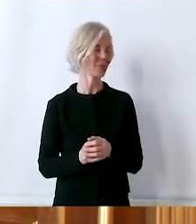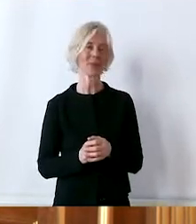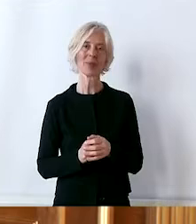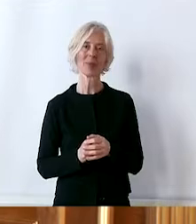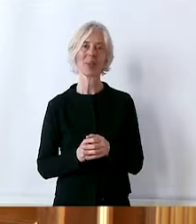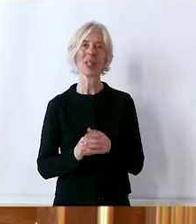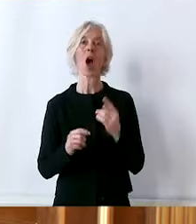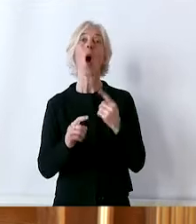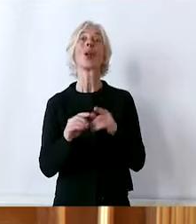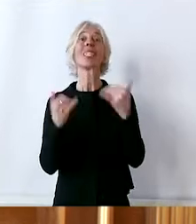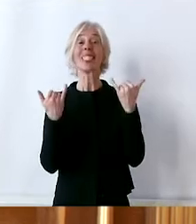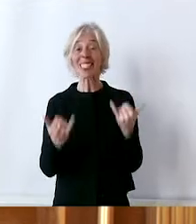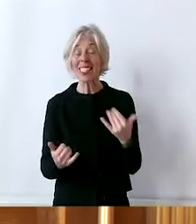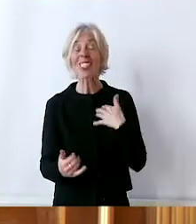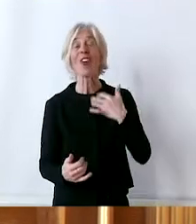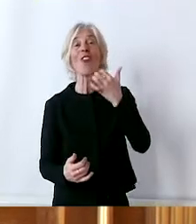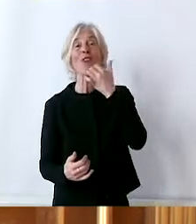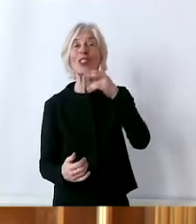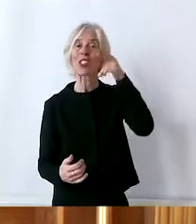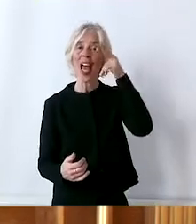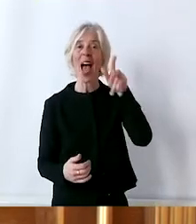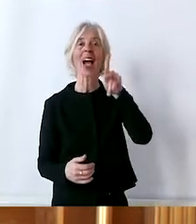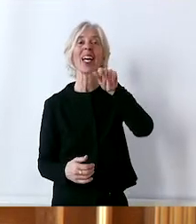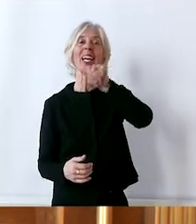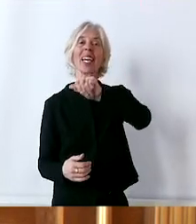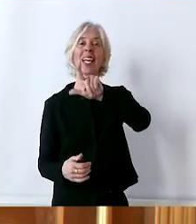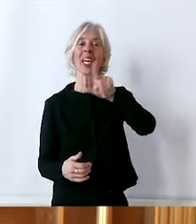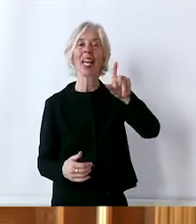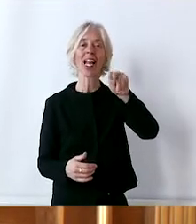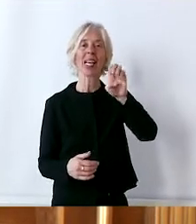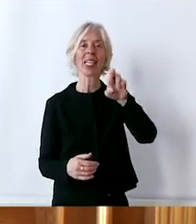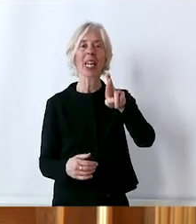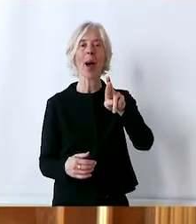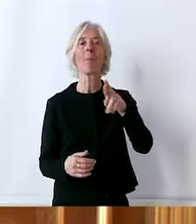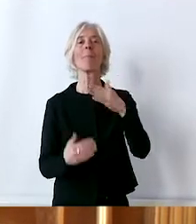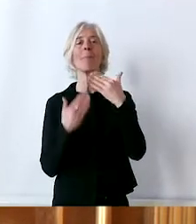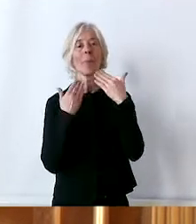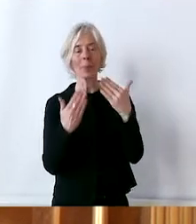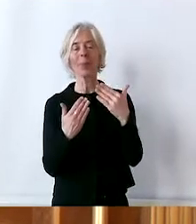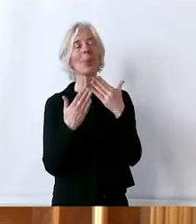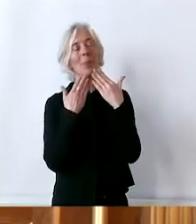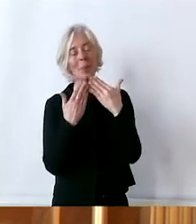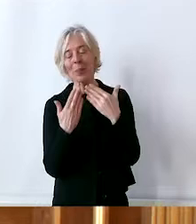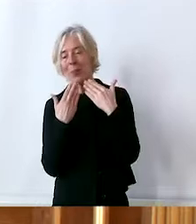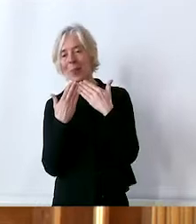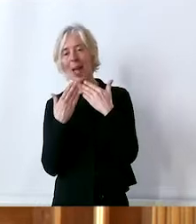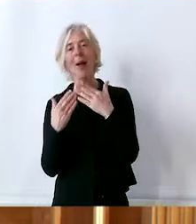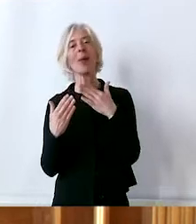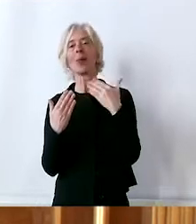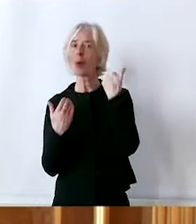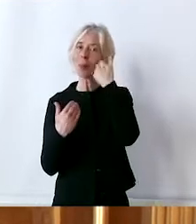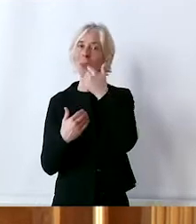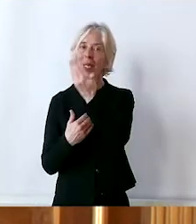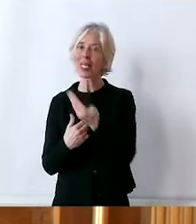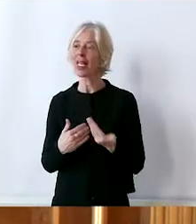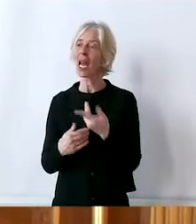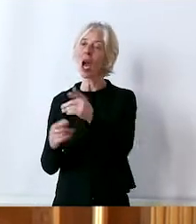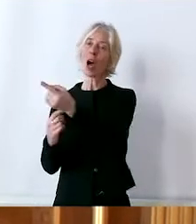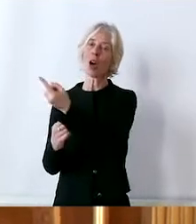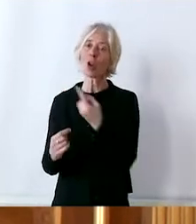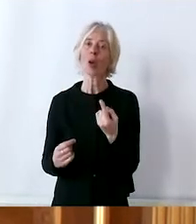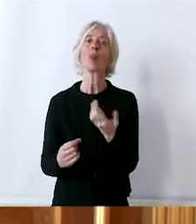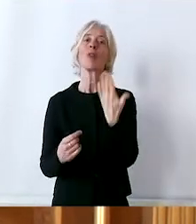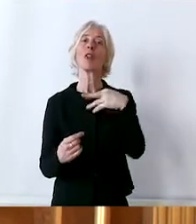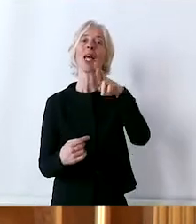würde ich den Herrn Kellner bitten, Head of Marketing, Communication and Political Affairs der RFA, einen kurzen Impulsvortrag zu